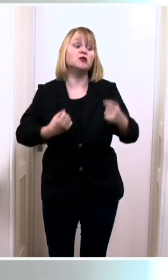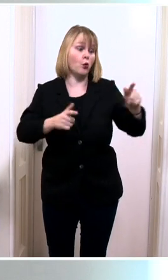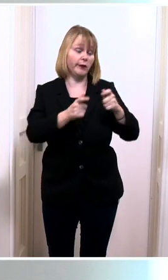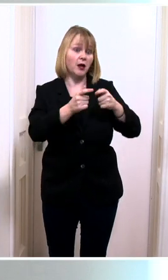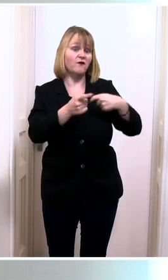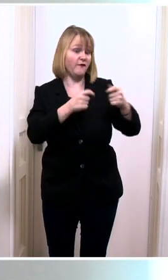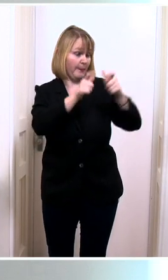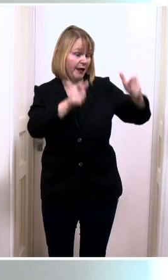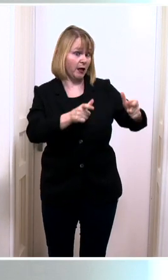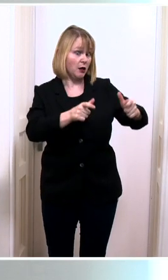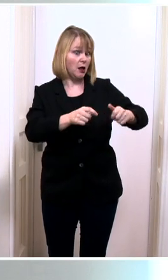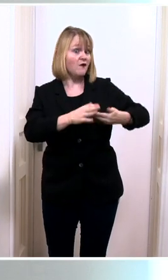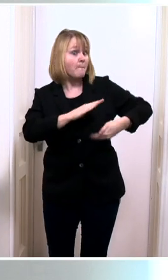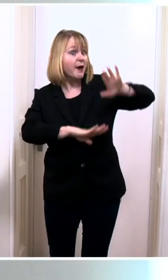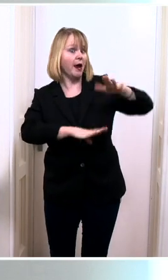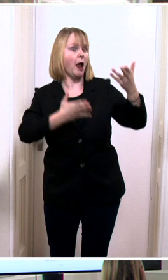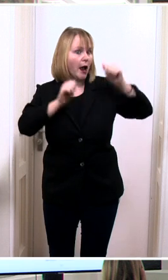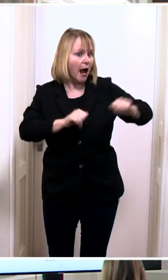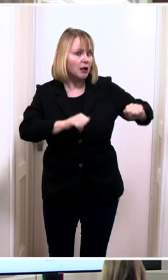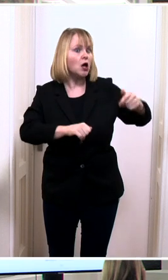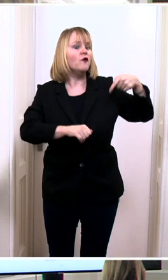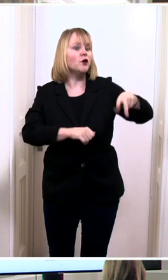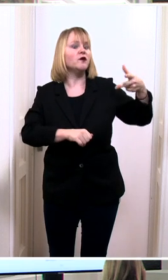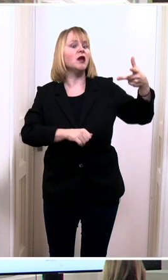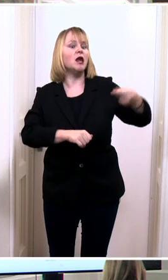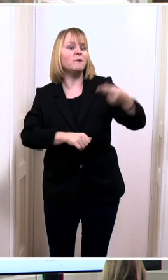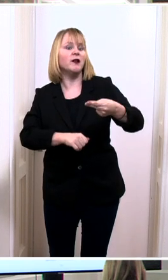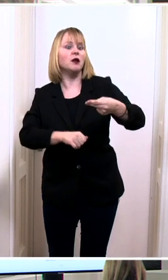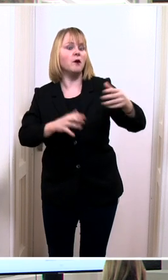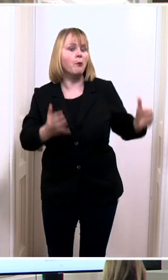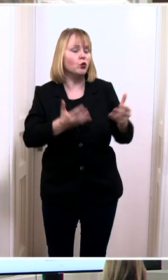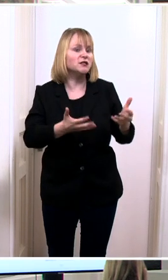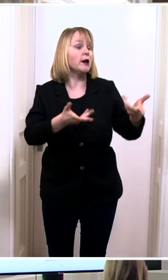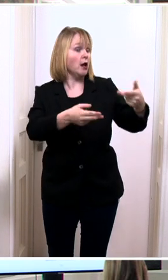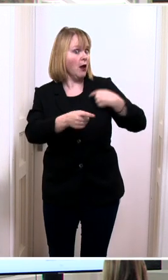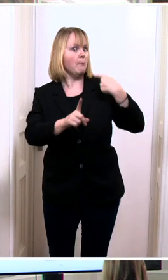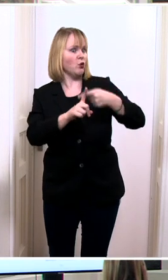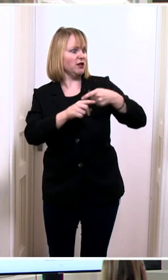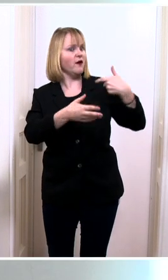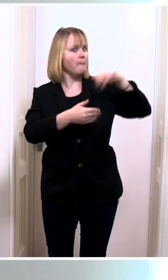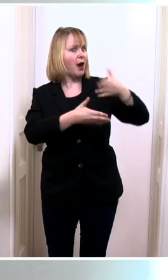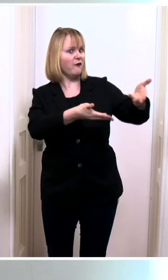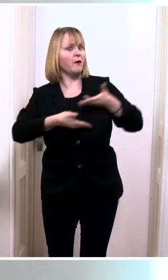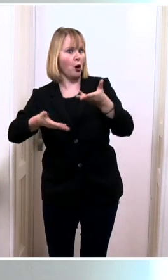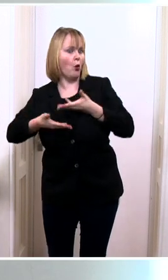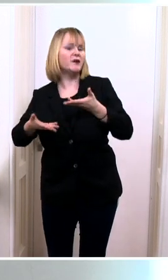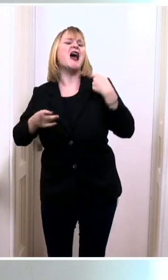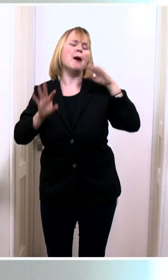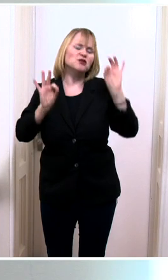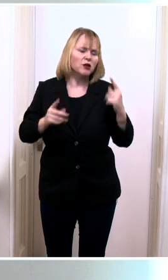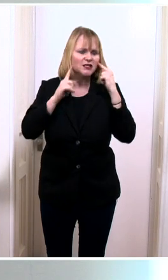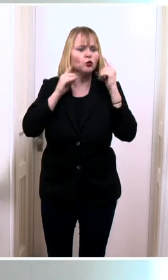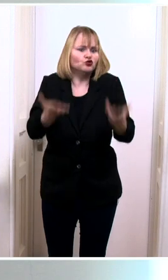werden könnten. Das ist dann eine positive Überraschung. Aber wir versuchen einfach mit diesen realistischen Dingen uns vorwärts